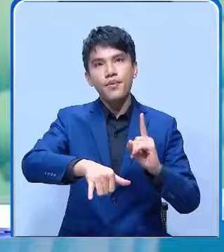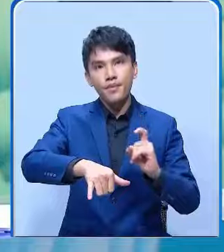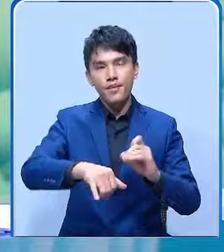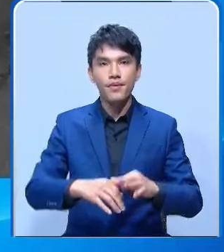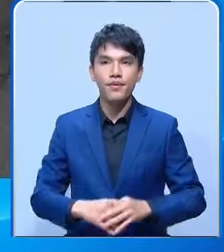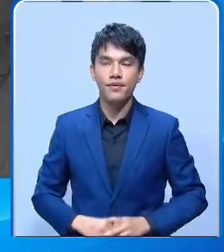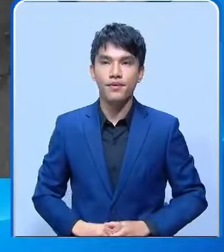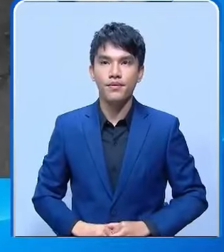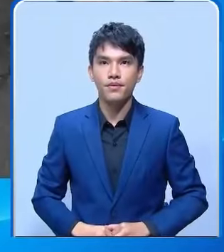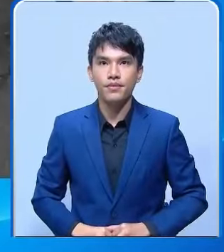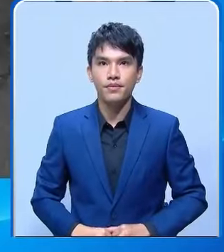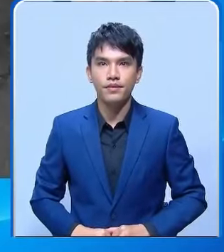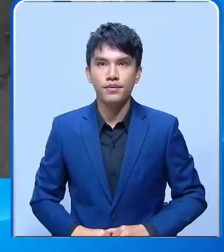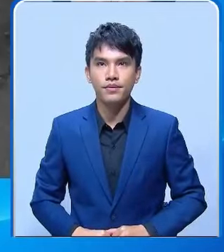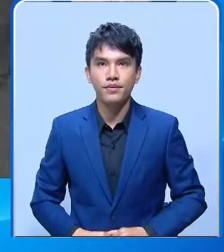ะ